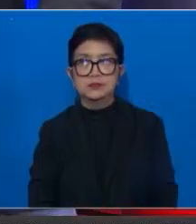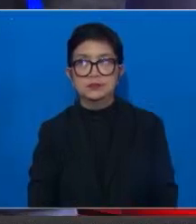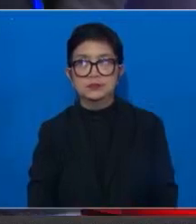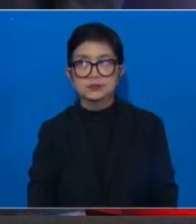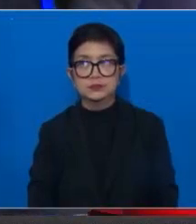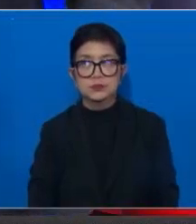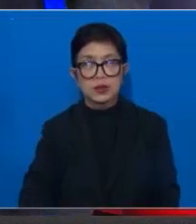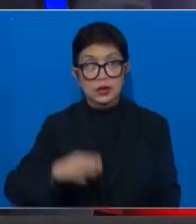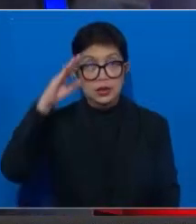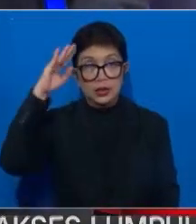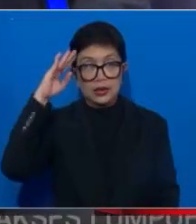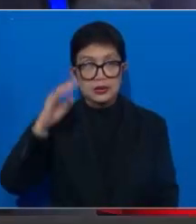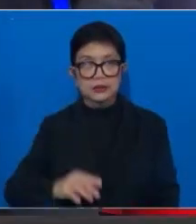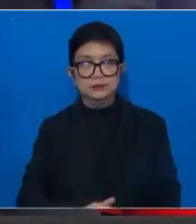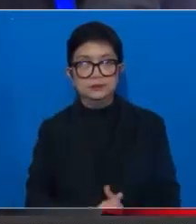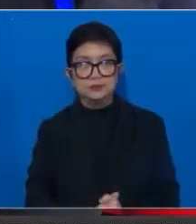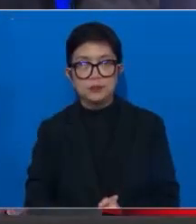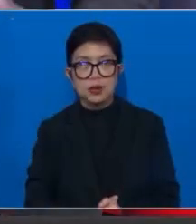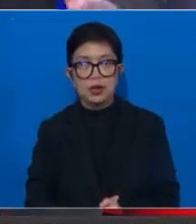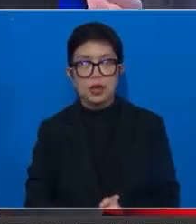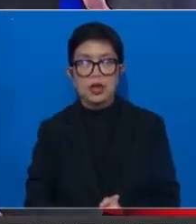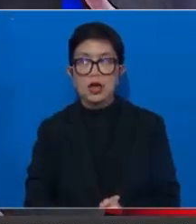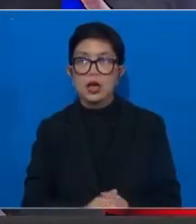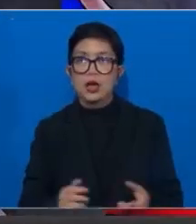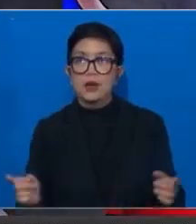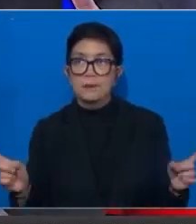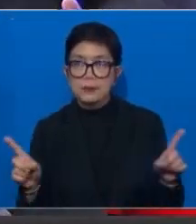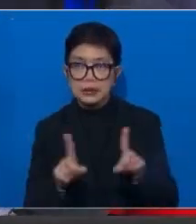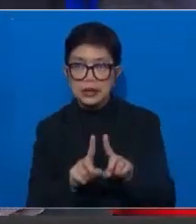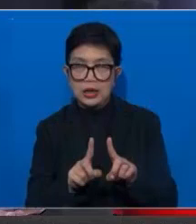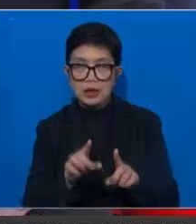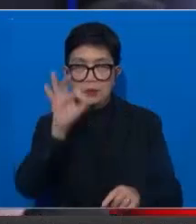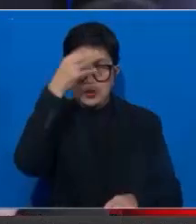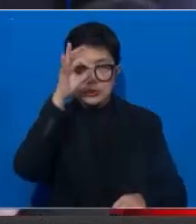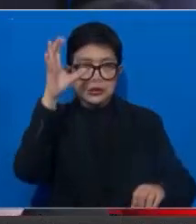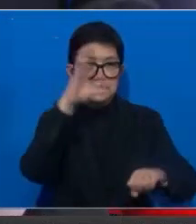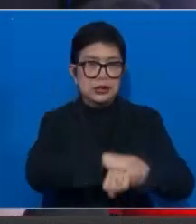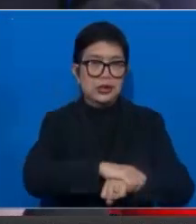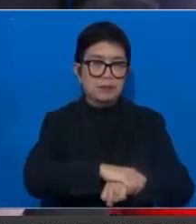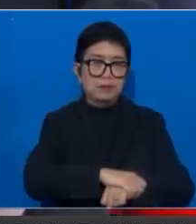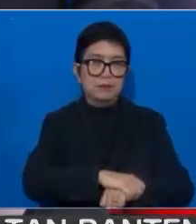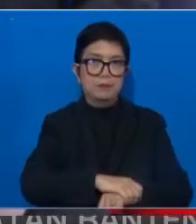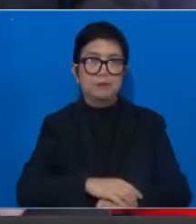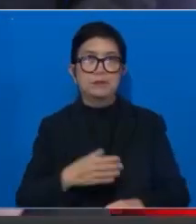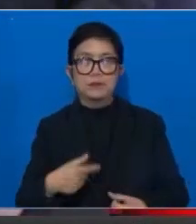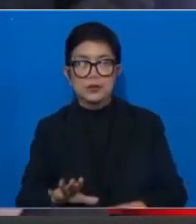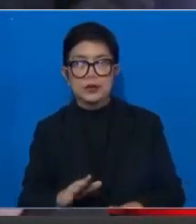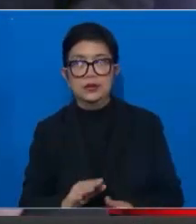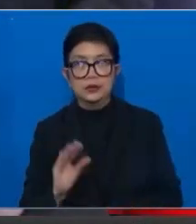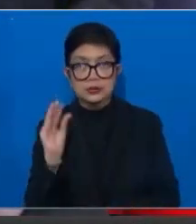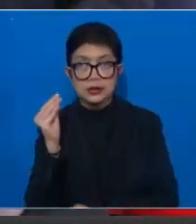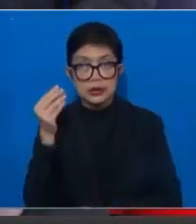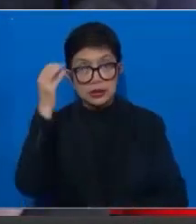Pria di Garut, Jawa Barat menikah dengan pengawalan polisi setelah sehari sebelum akad nikah tertangkap menjambret telepon seluler. Adapun di Jakarta, seorang supir